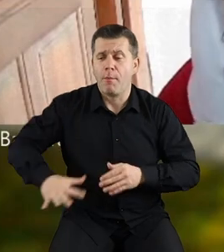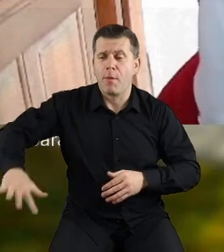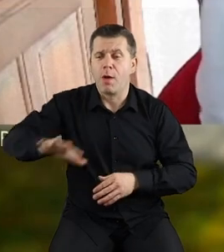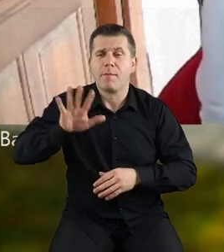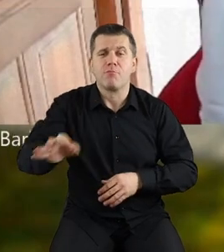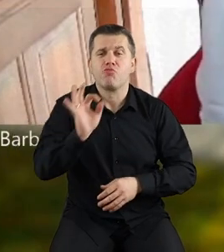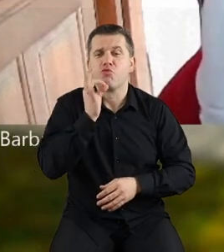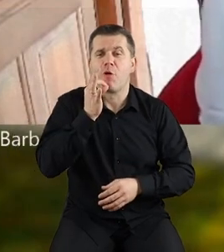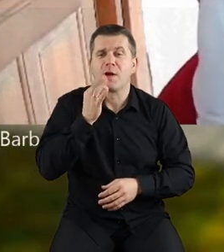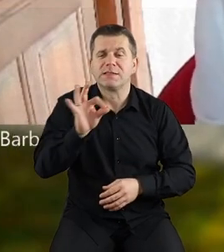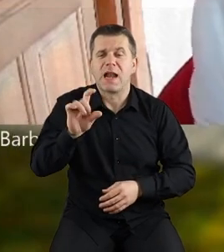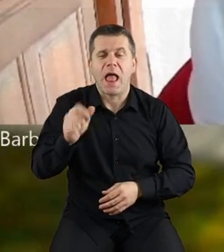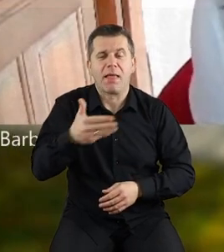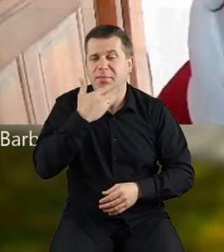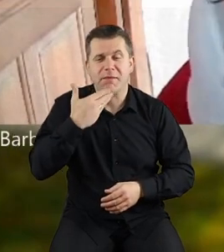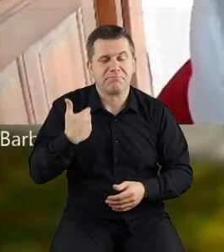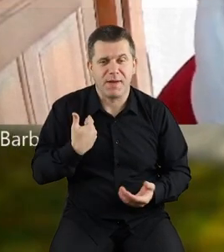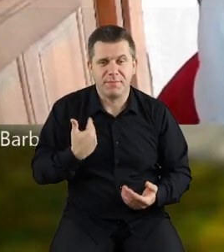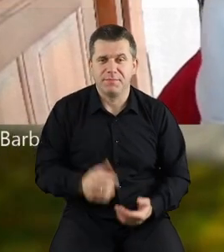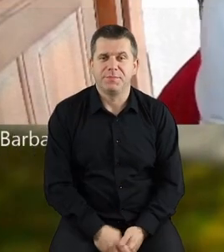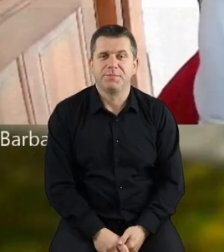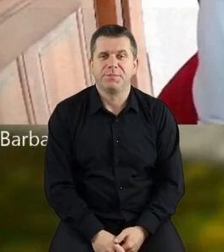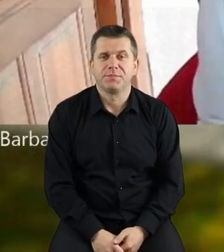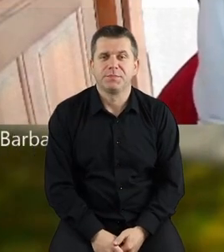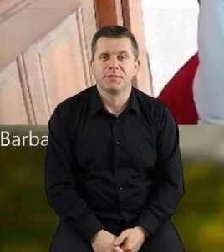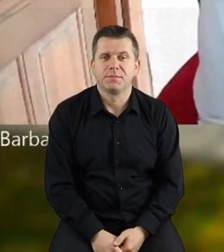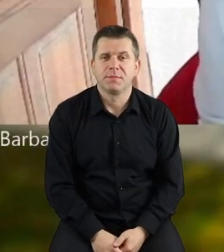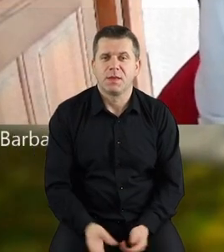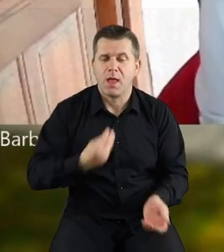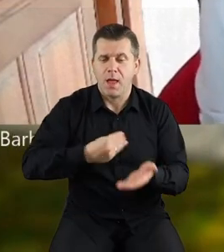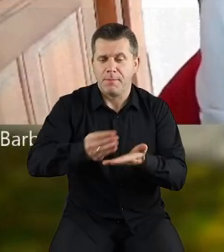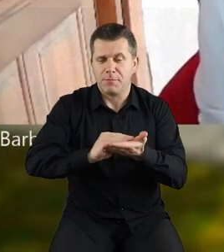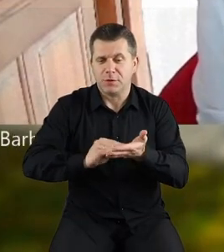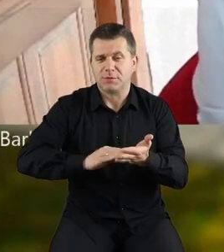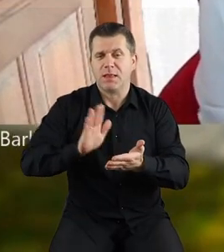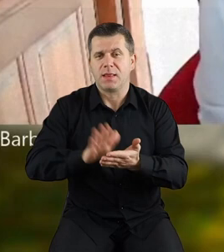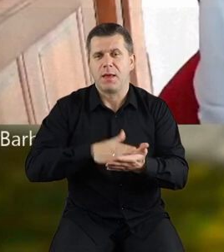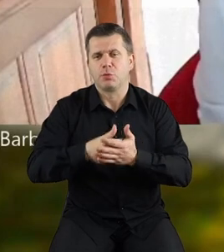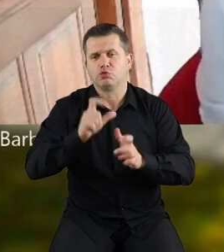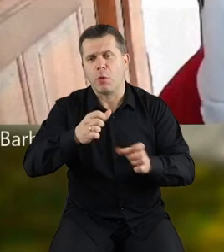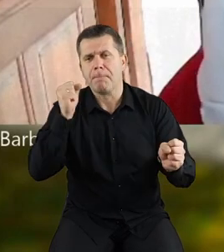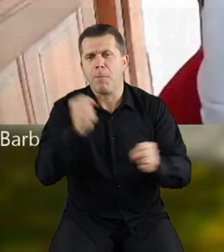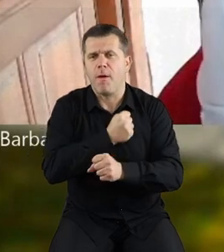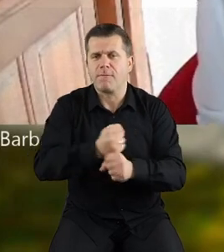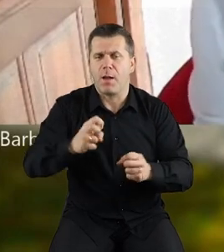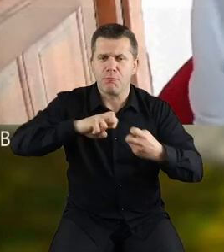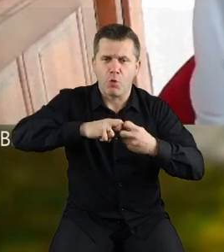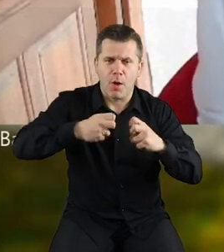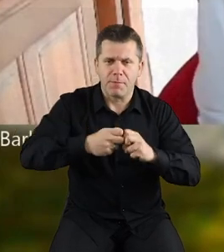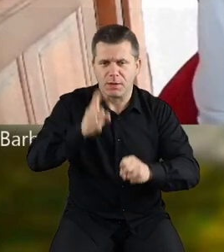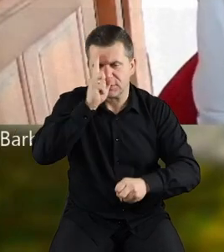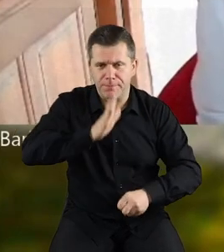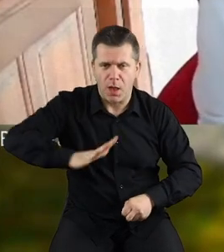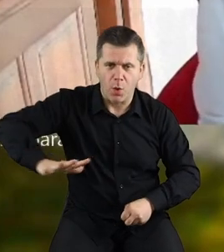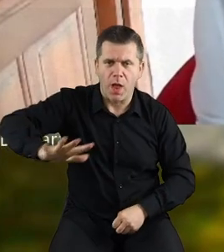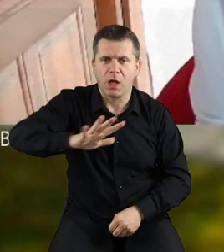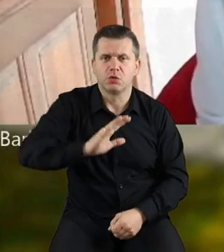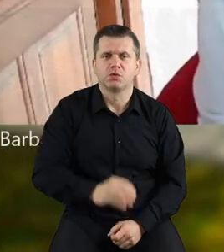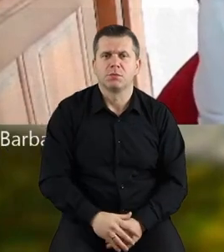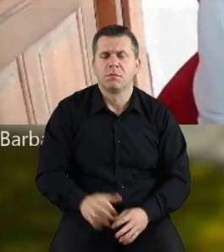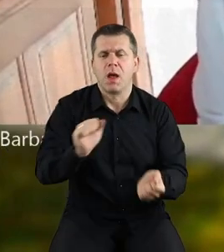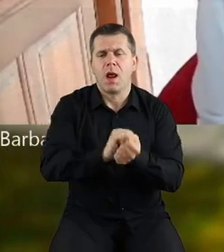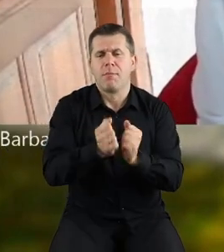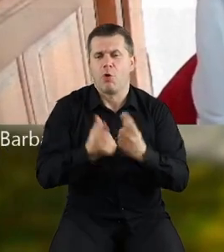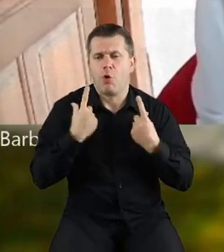siebie nikogo, kto by poslangował. Gdy piszę o jakimś poważnym problemie